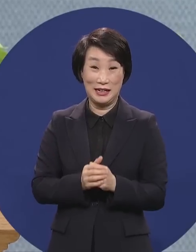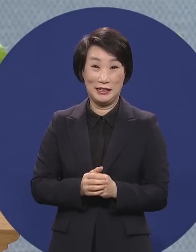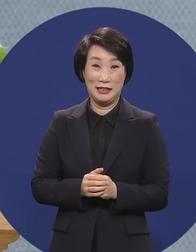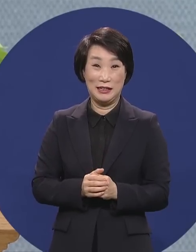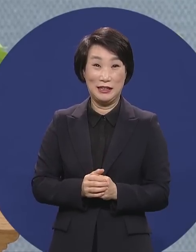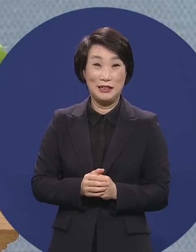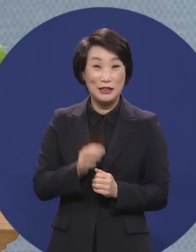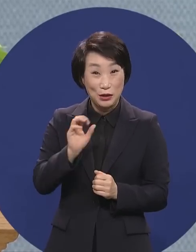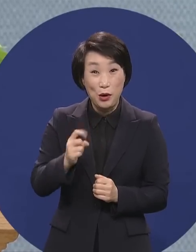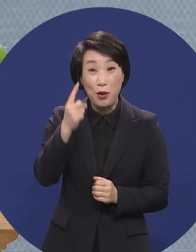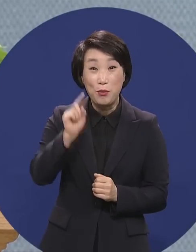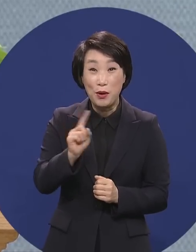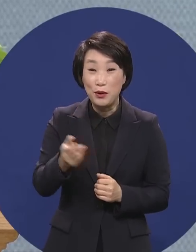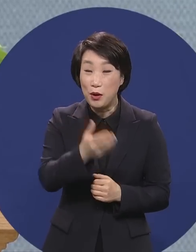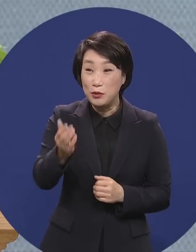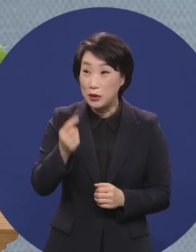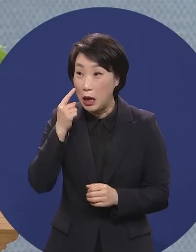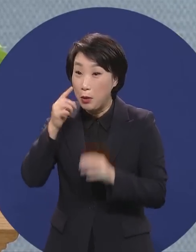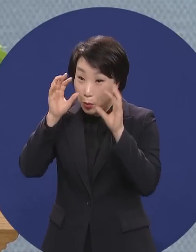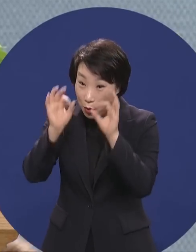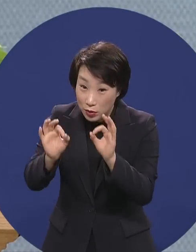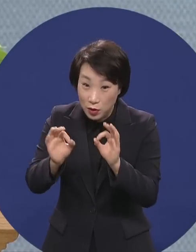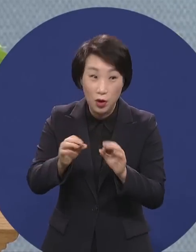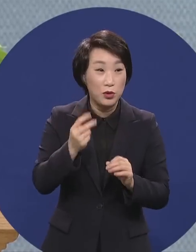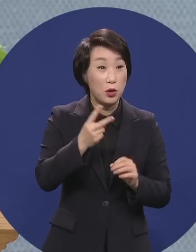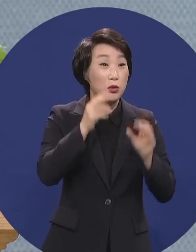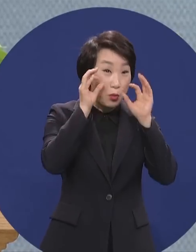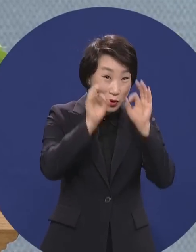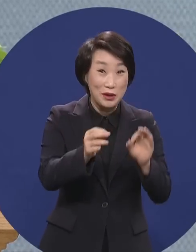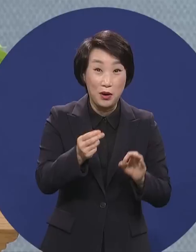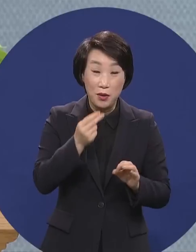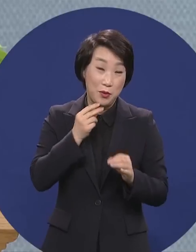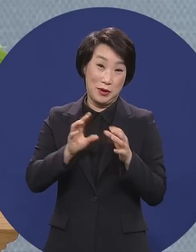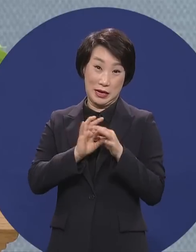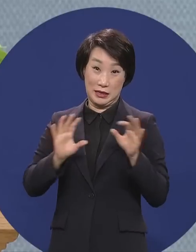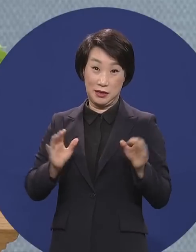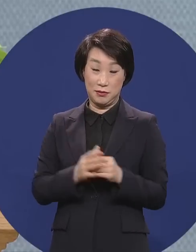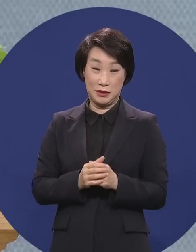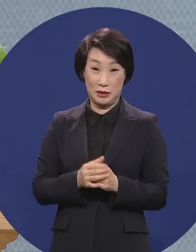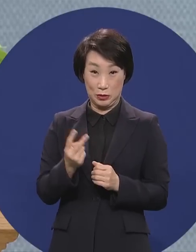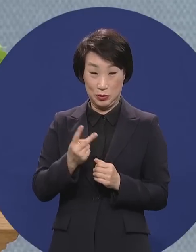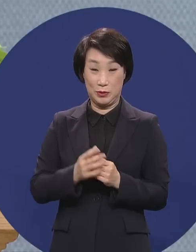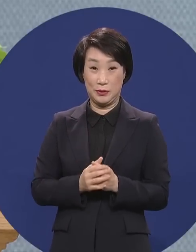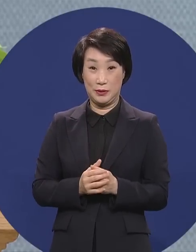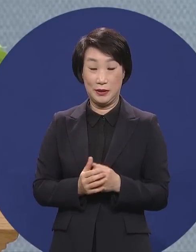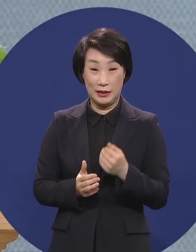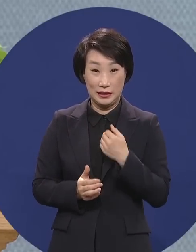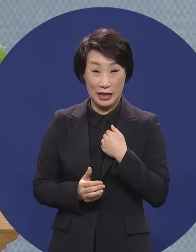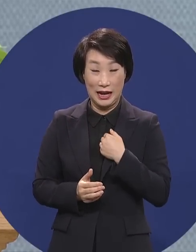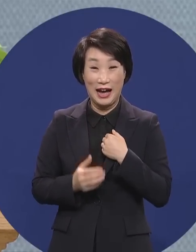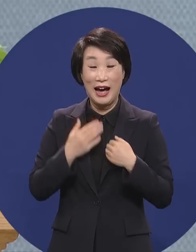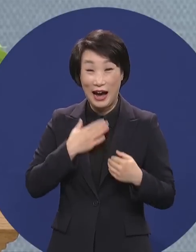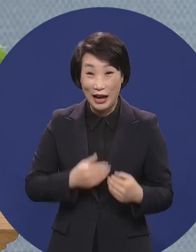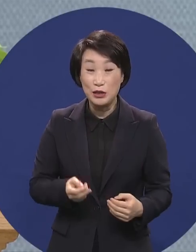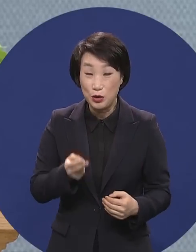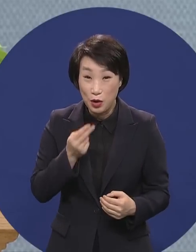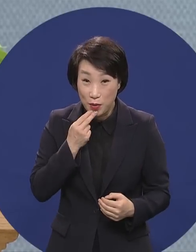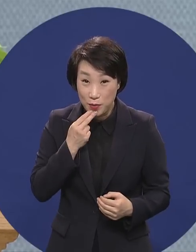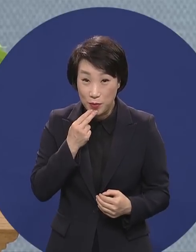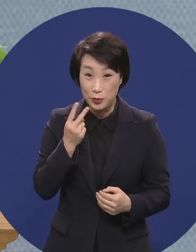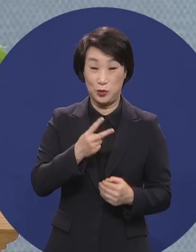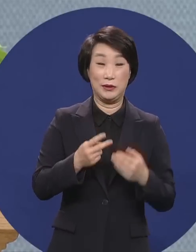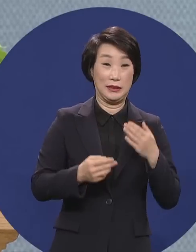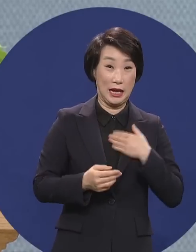만물이 보이는 것이든 아니 보이는 것이든 그리고 내가 알지 못하는